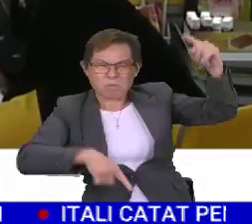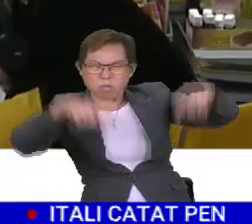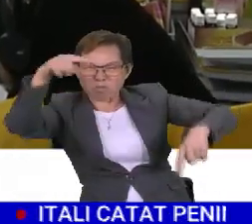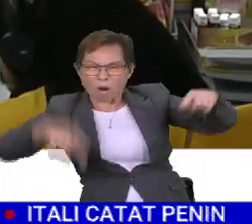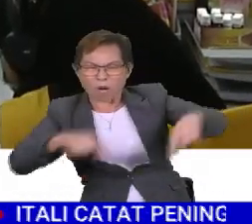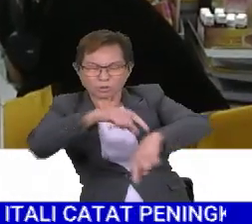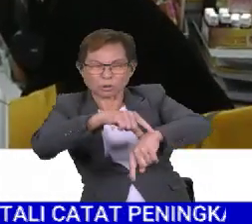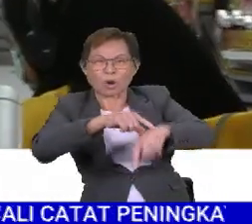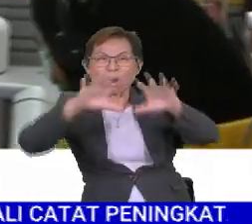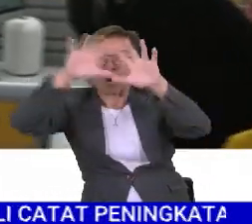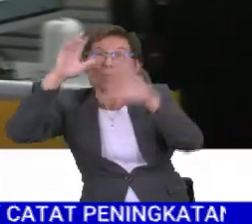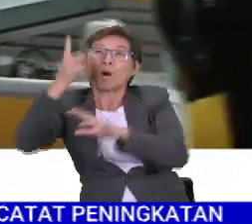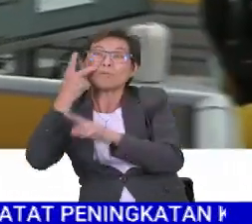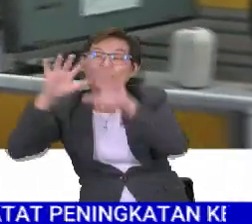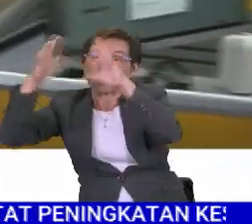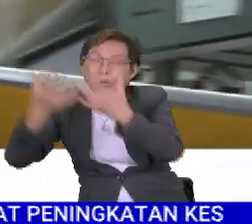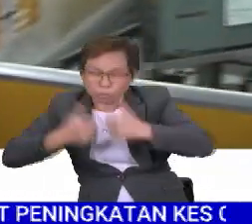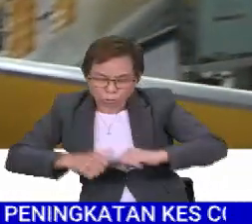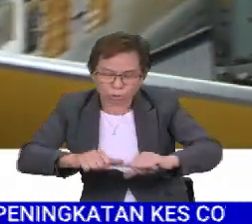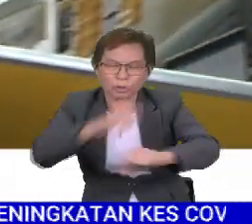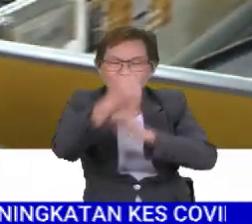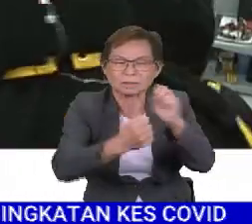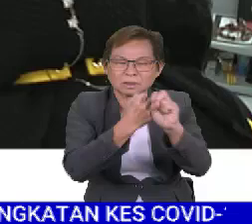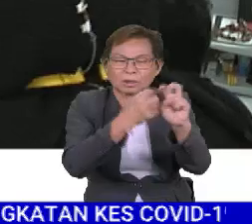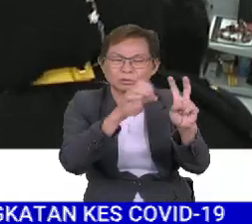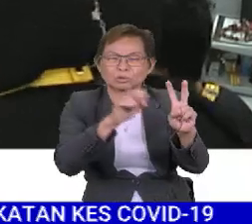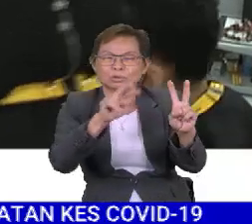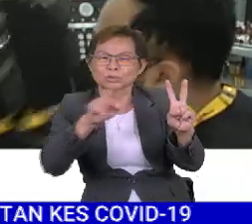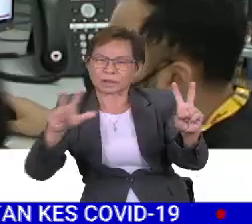geopolitik global yang dijangka berterusan tahun depan.